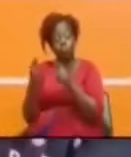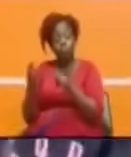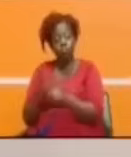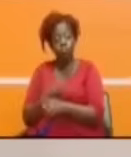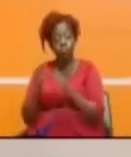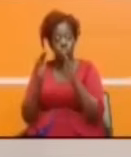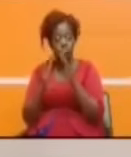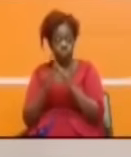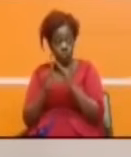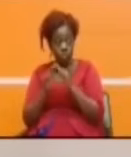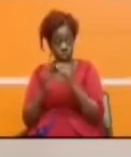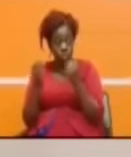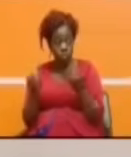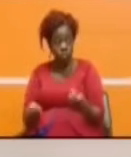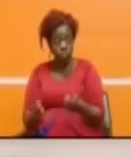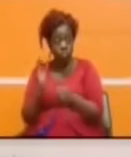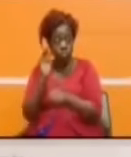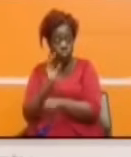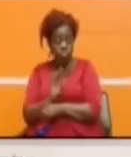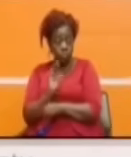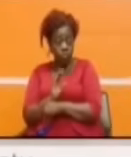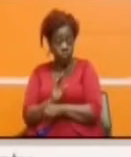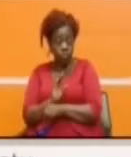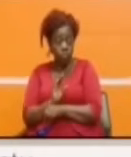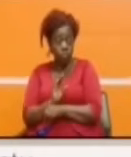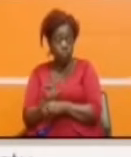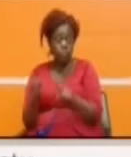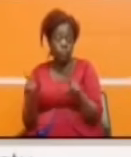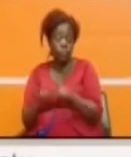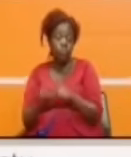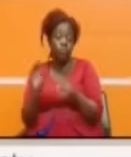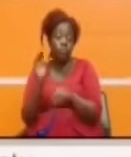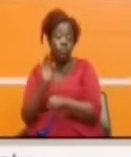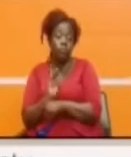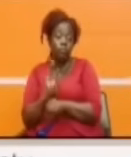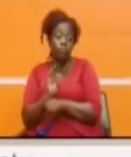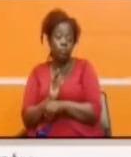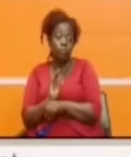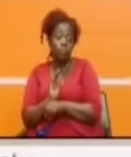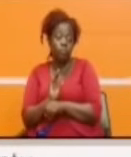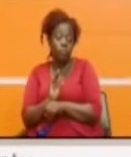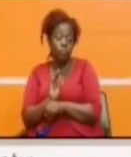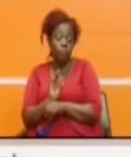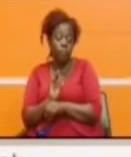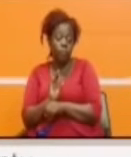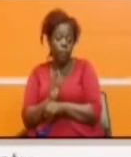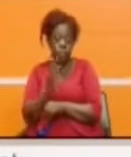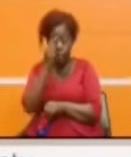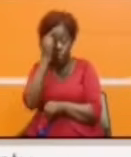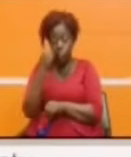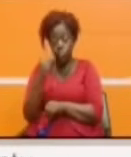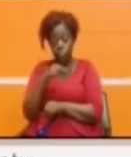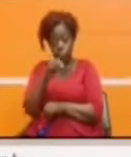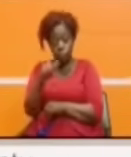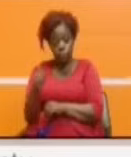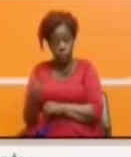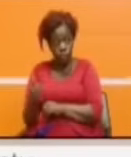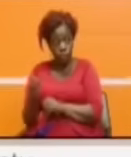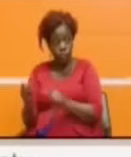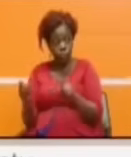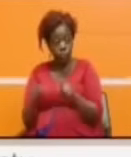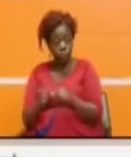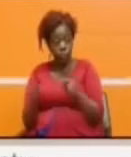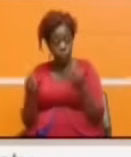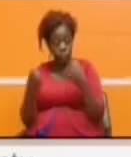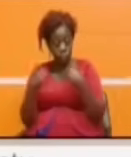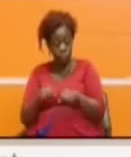maka. Kakati n'amakanisa nako n'amasinzizo kaŋŋambe ku lw'okuba mulimu n'egundi ddiini z'endala nezo ze